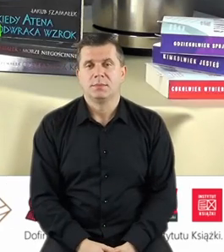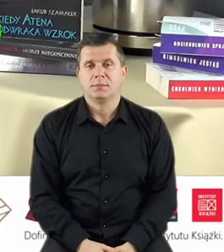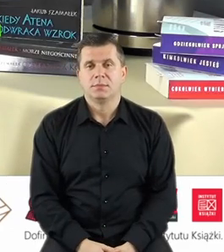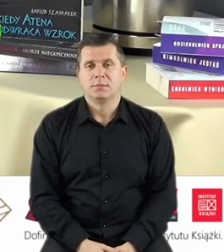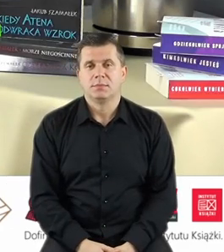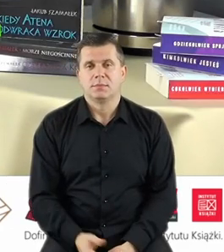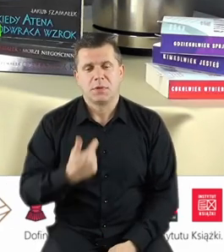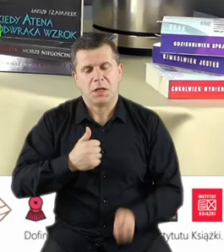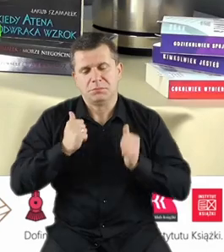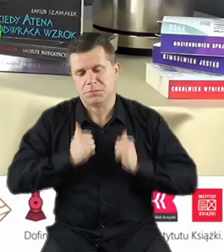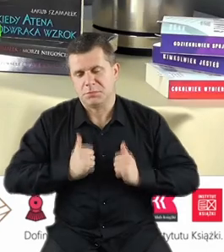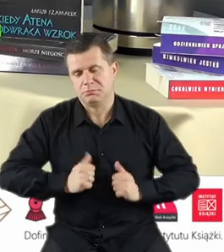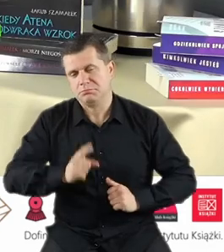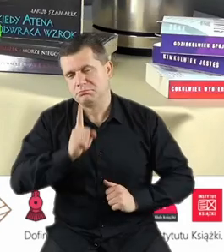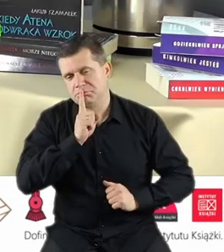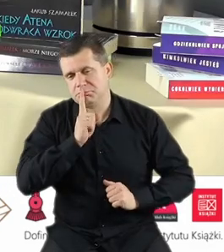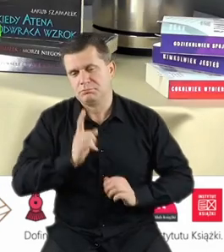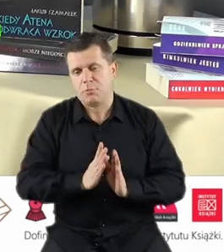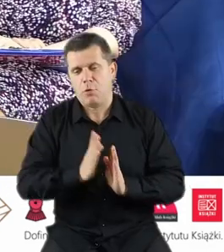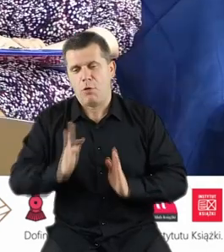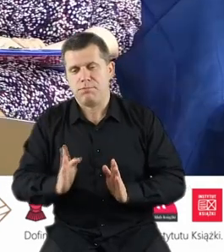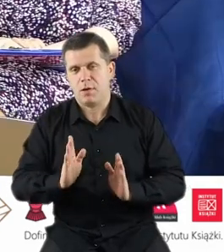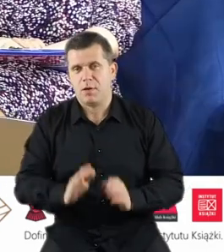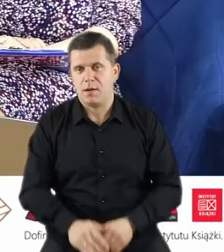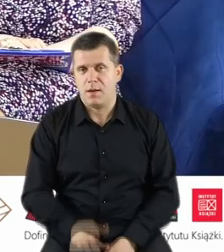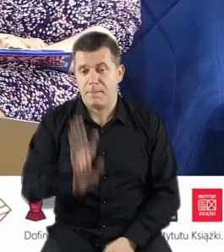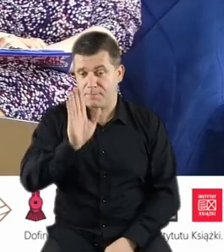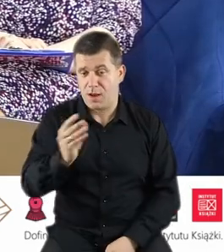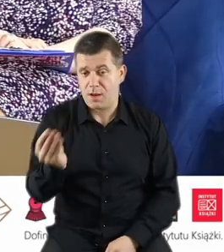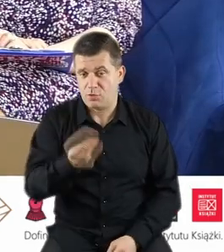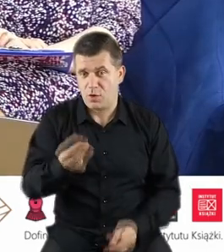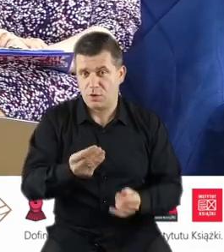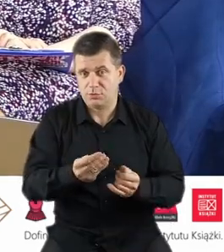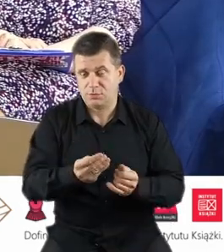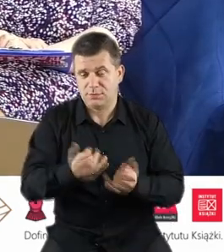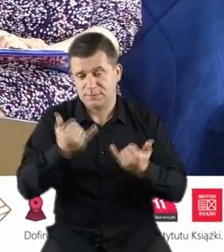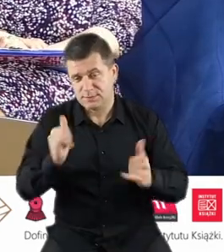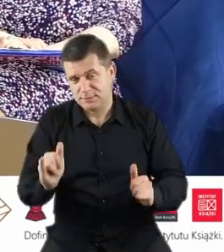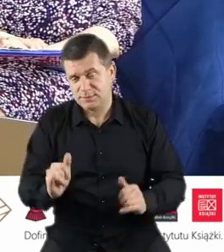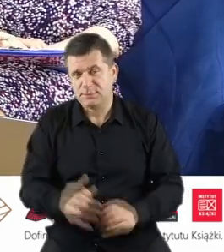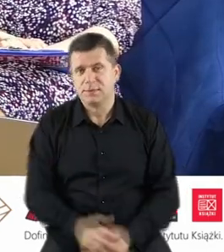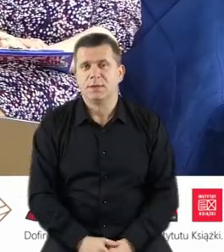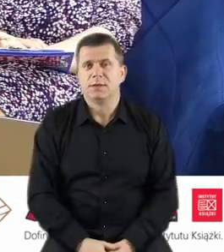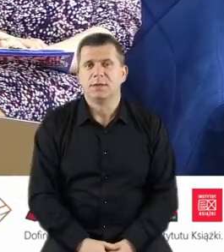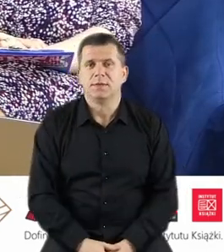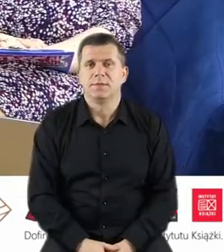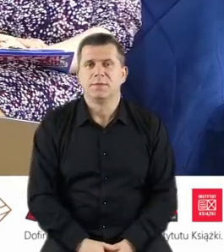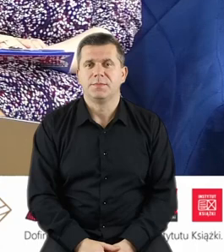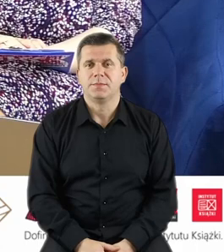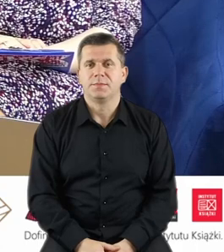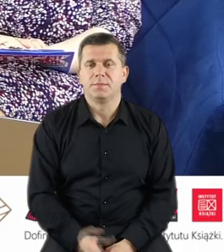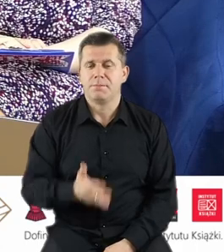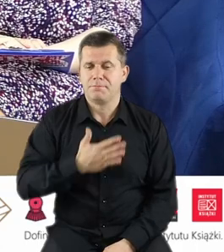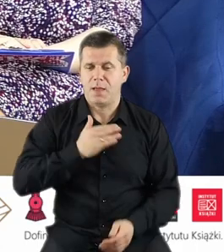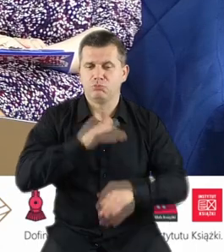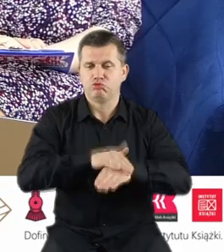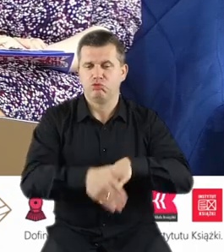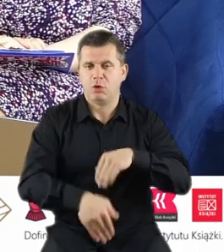grzecznie postoję obok Ale jeszcze ma pan inny etat, może sobie. Tak. No ja oczywiście w ogóle właśnie mam to szczęście, że